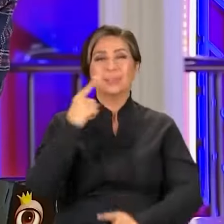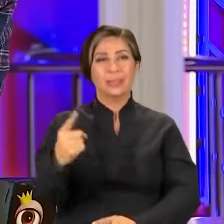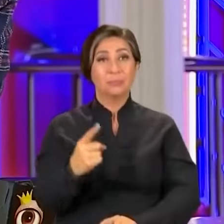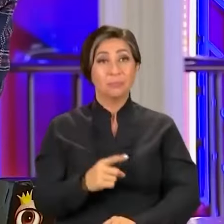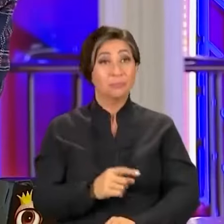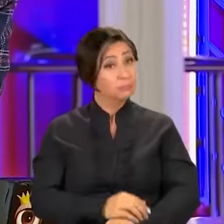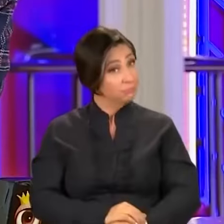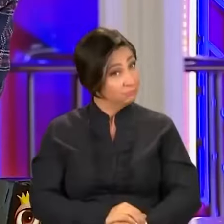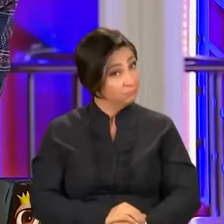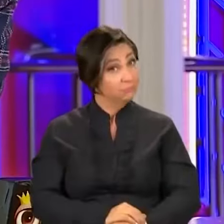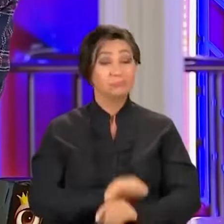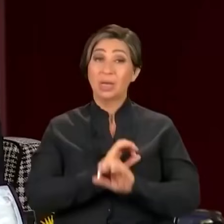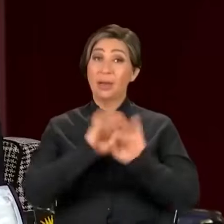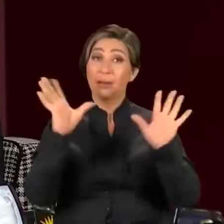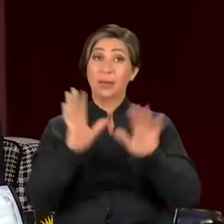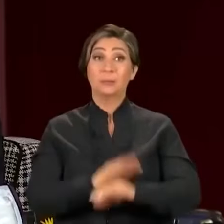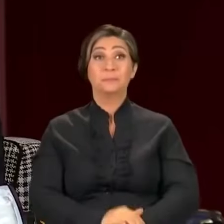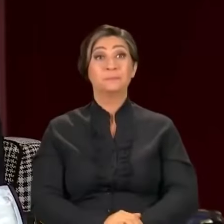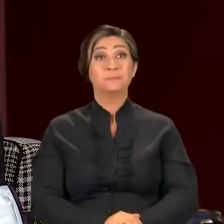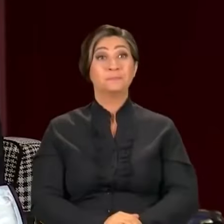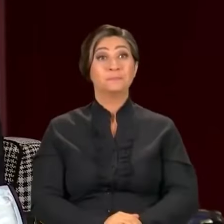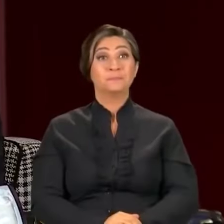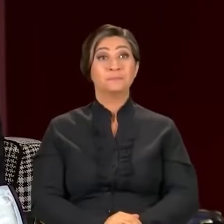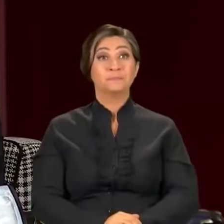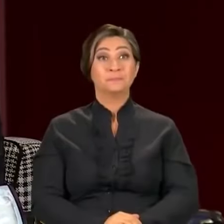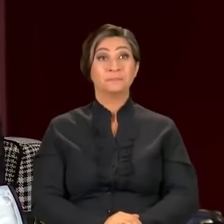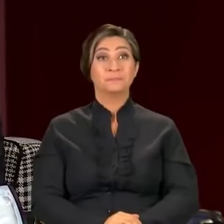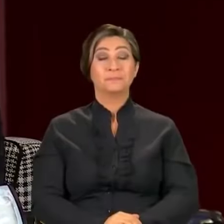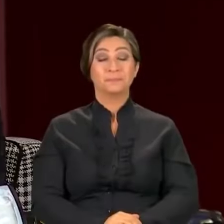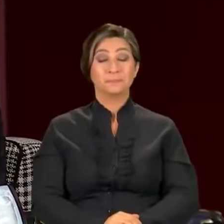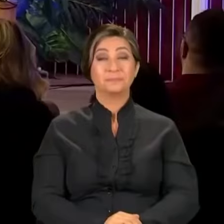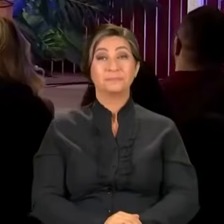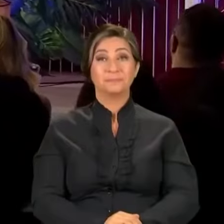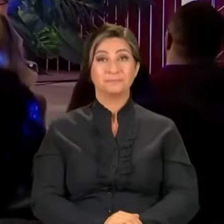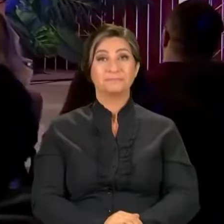Aa, reddettim. Evet. Çok güzel. Peki. Peki, aldım.